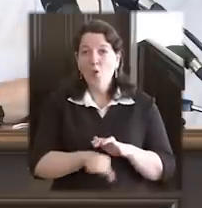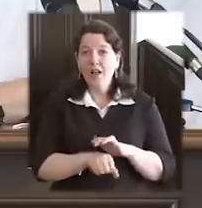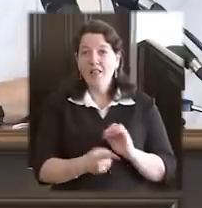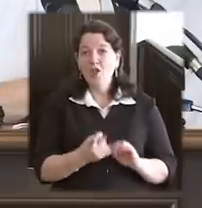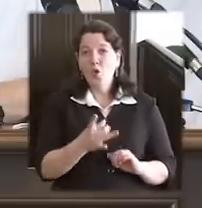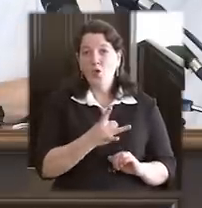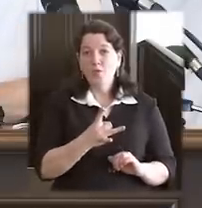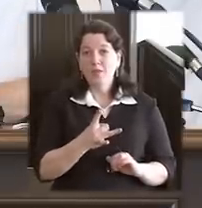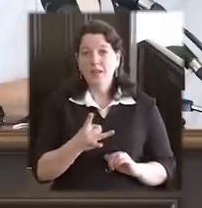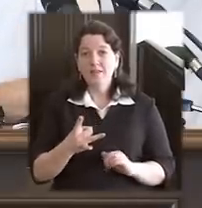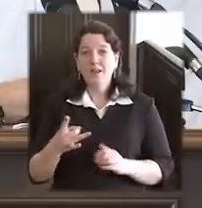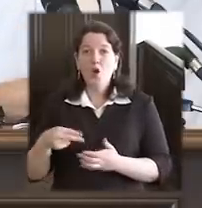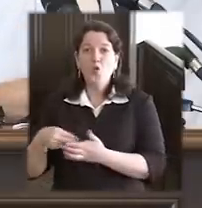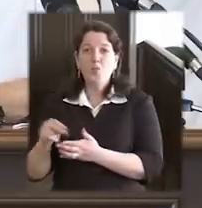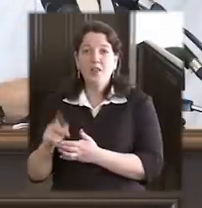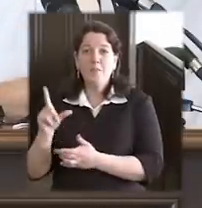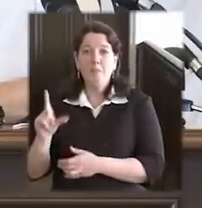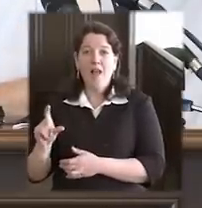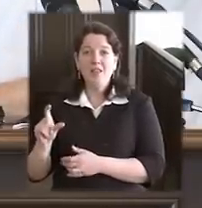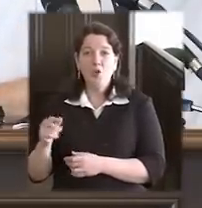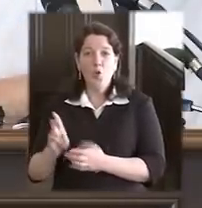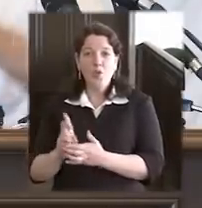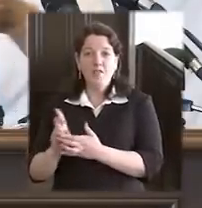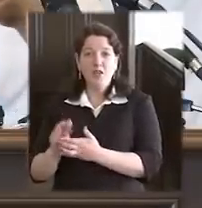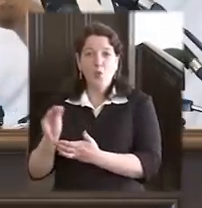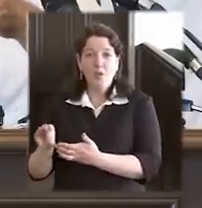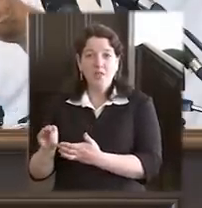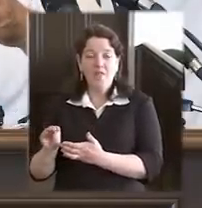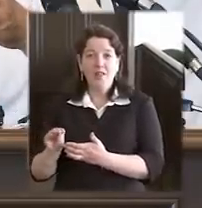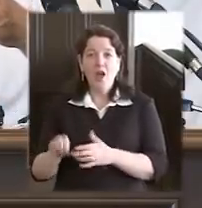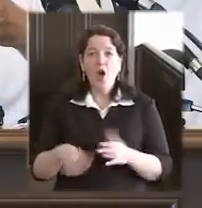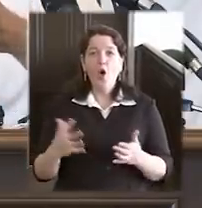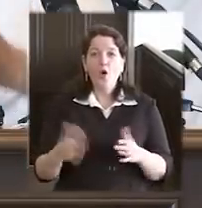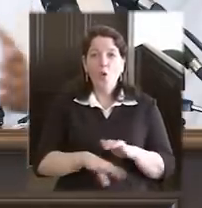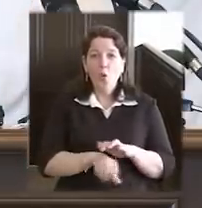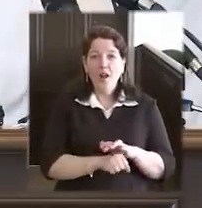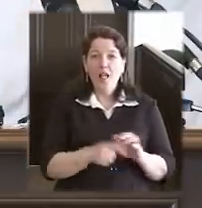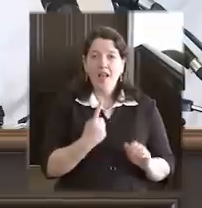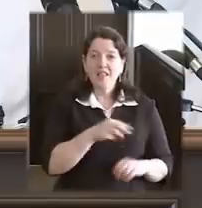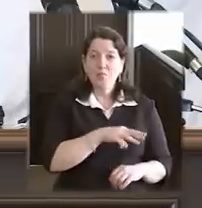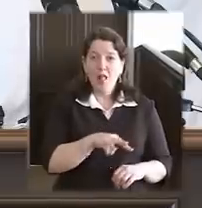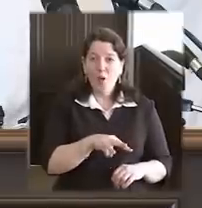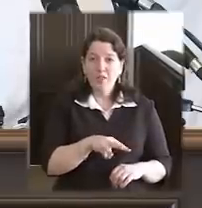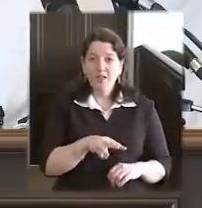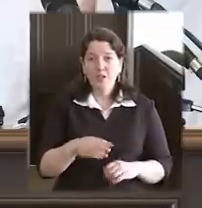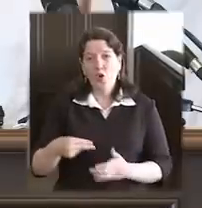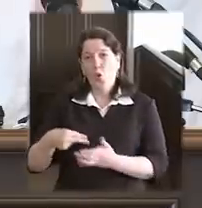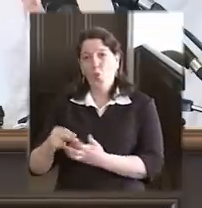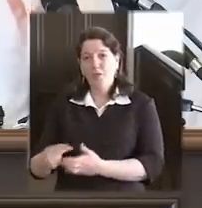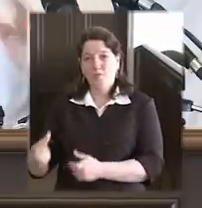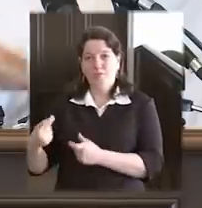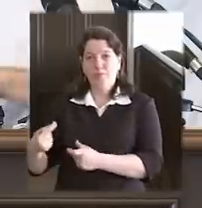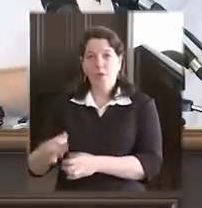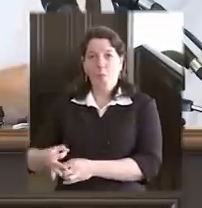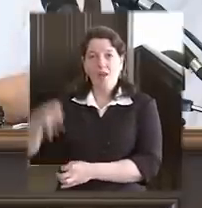Украл на 100 рублей, маленькую свечку поставил. На 1 000 000 рублей – толстую свечку, пудовую. Слава тебе, Господи! Главное